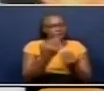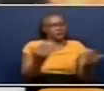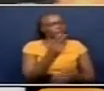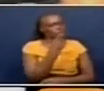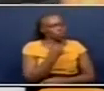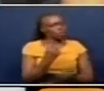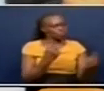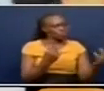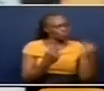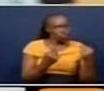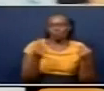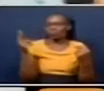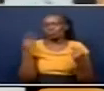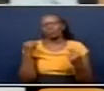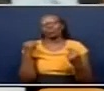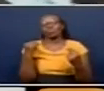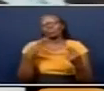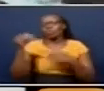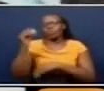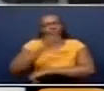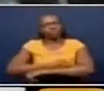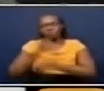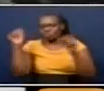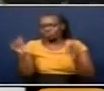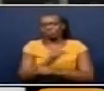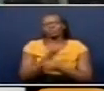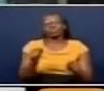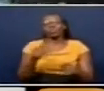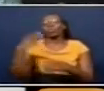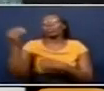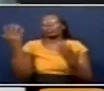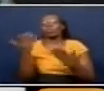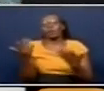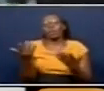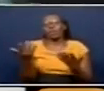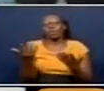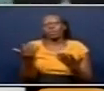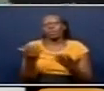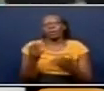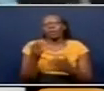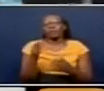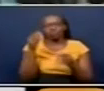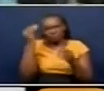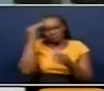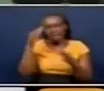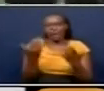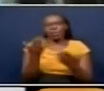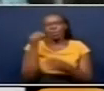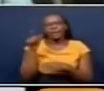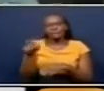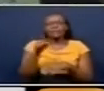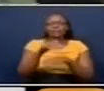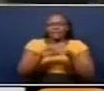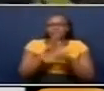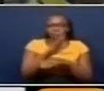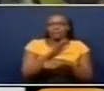susu, huko huwezi kuenda kujua, unaenda utashindwa kusoma, utashindwa kwa sababu kizungu kile unaongea huku si